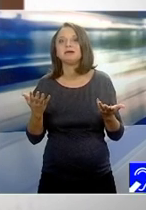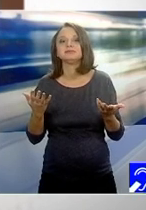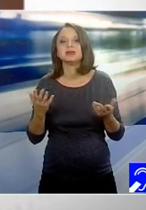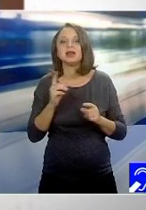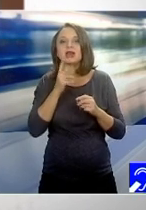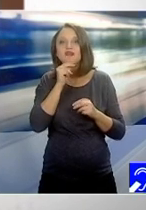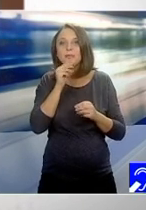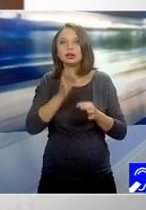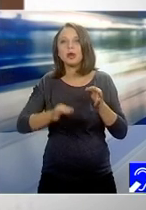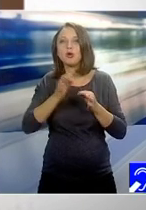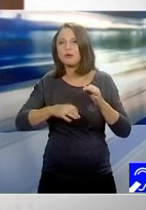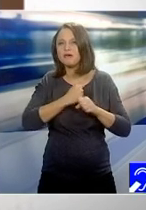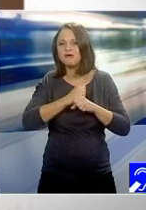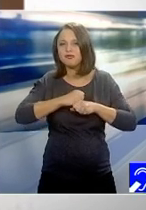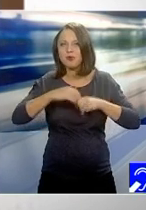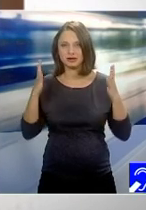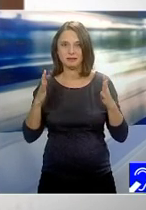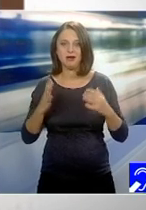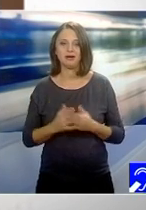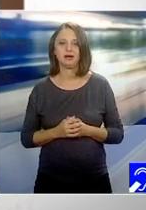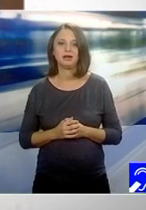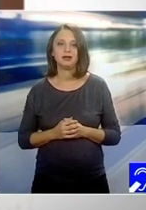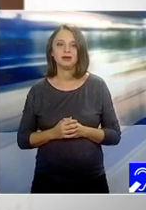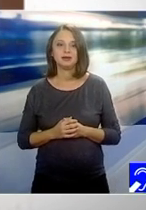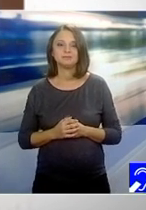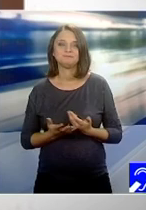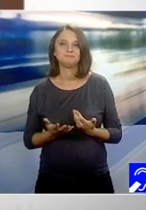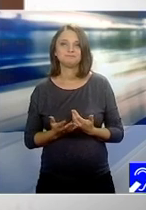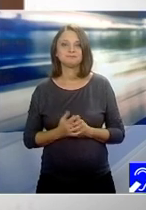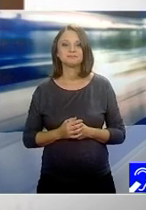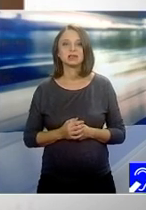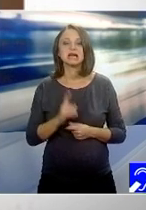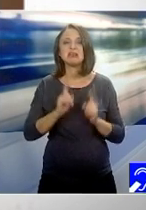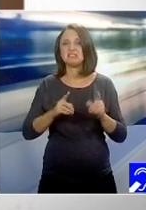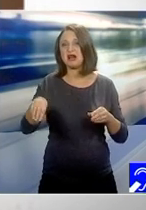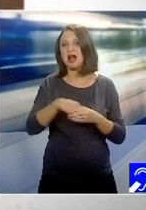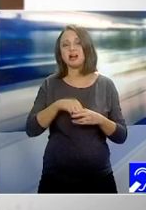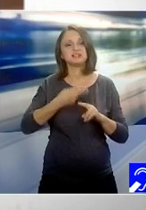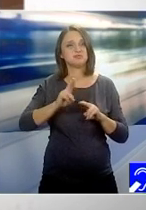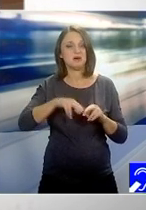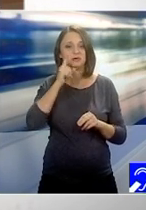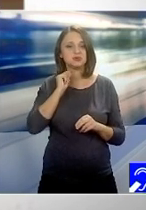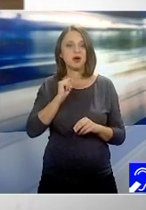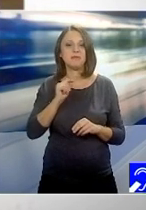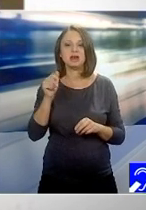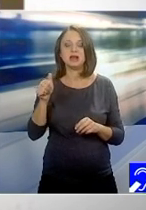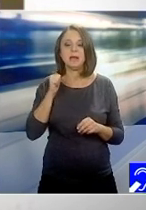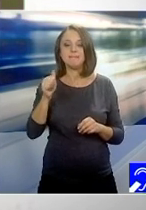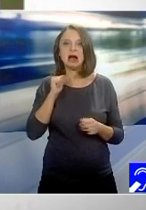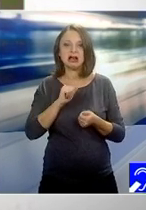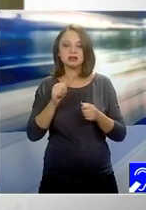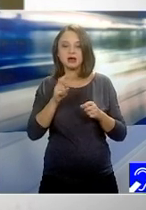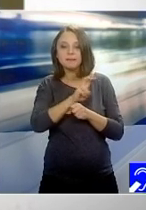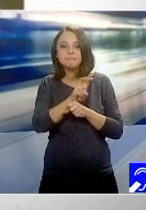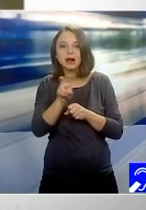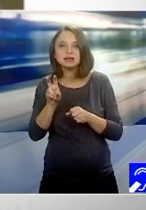economie uriașă, chiar dacă crești de 5 sau de 10 ori schema de personal și în structurile de pază și în cele de control. Așa că este